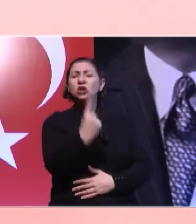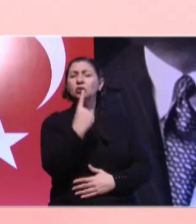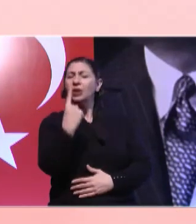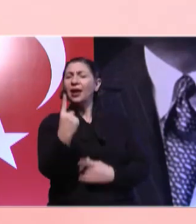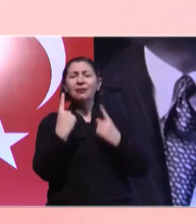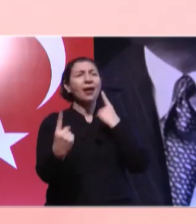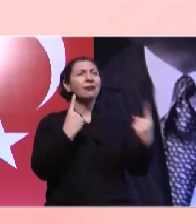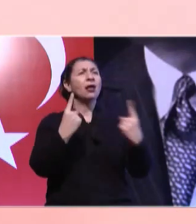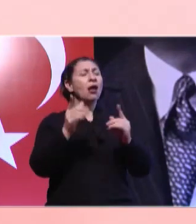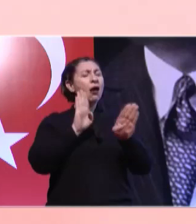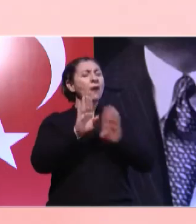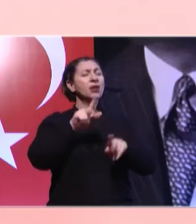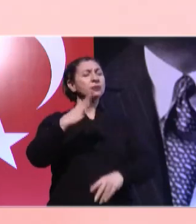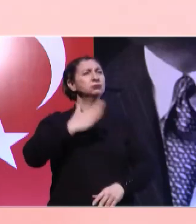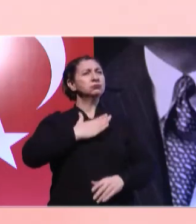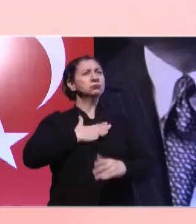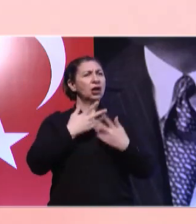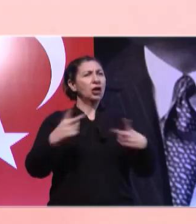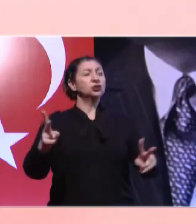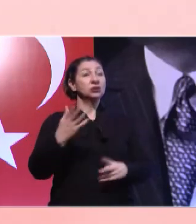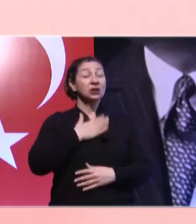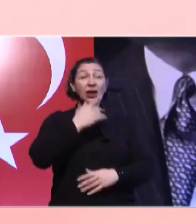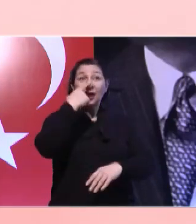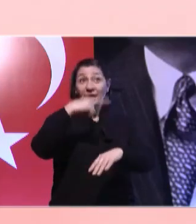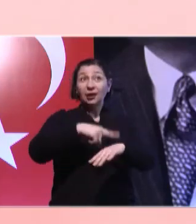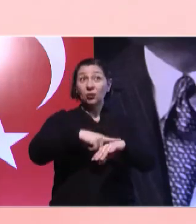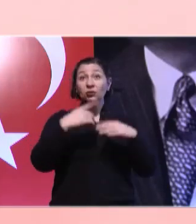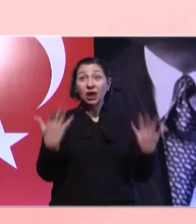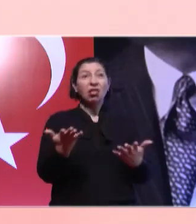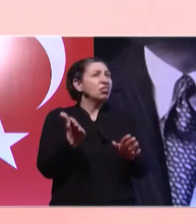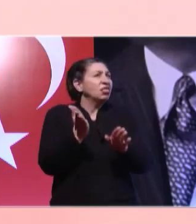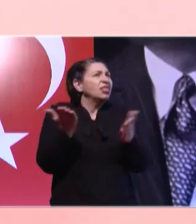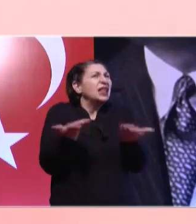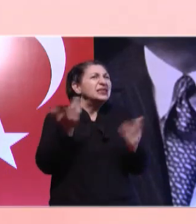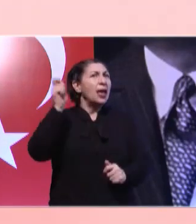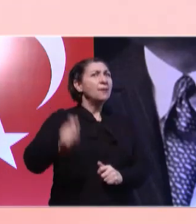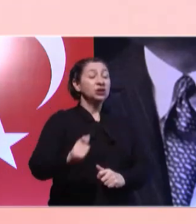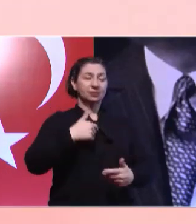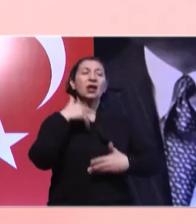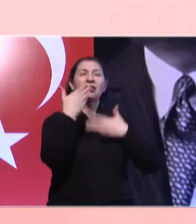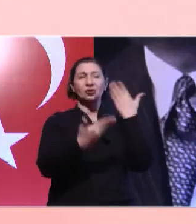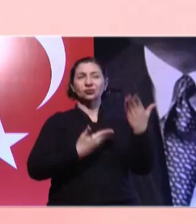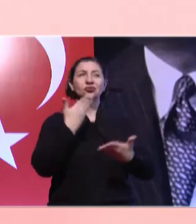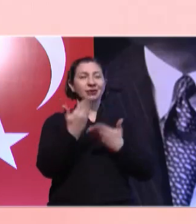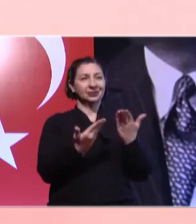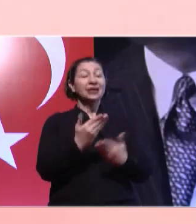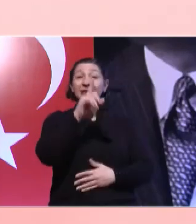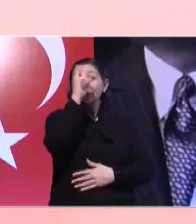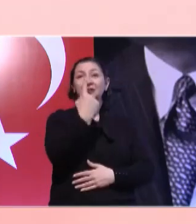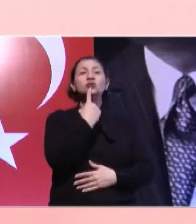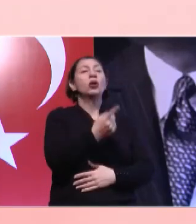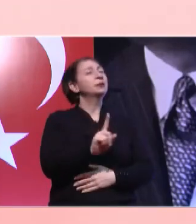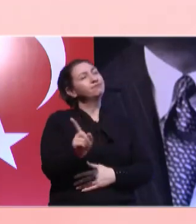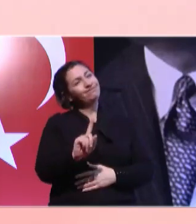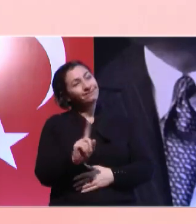arkasında kapı gibi duracağız. İnanıyorsak nasıl yapacağımızı da anlatacağız. Sadece söylemek